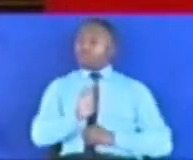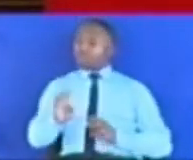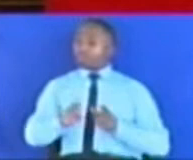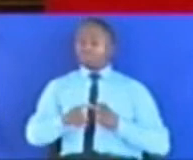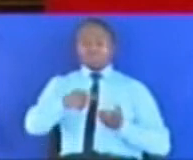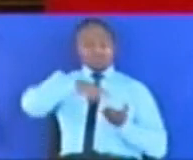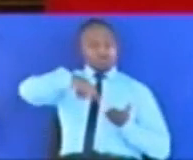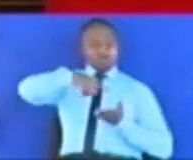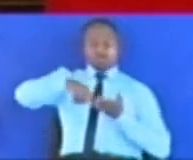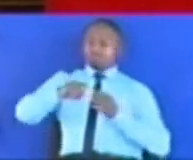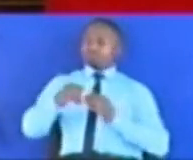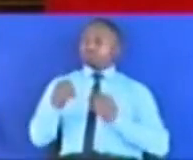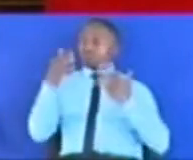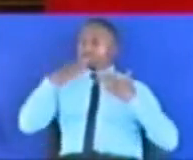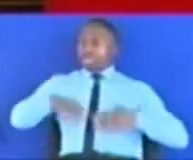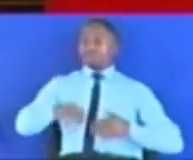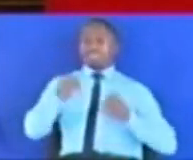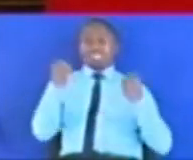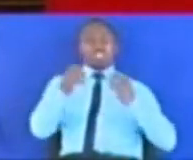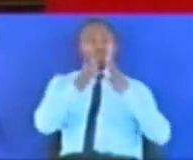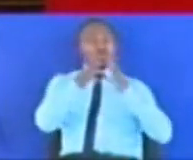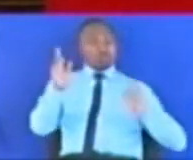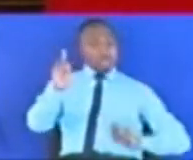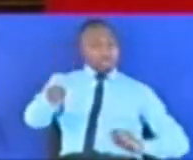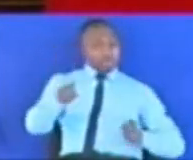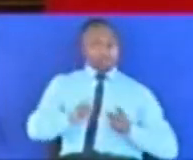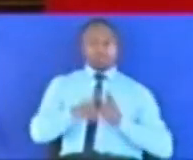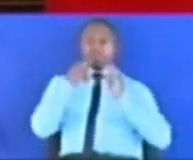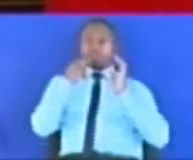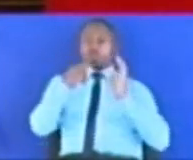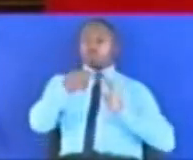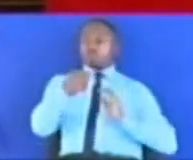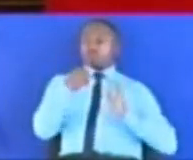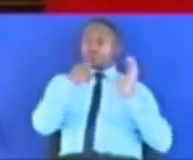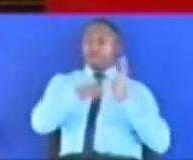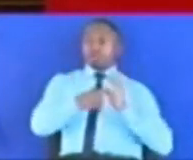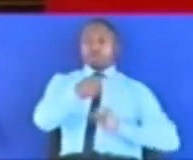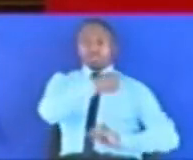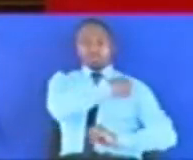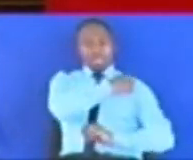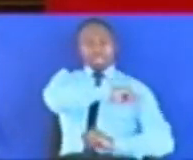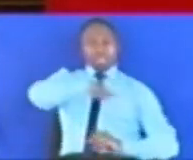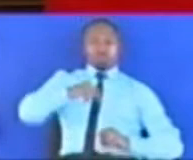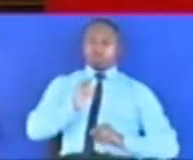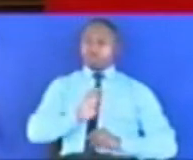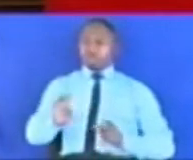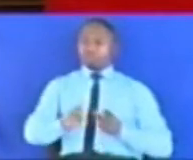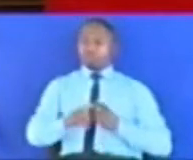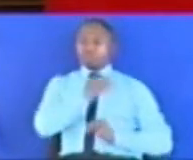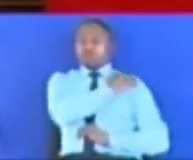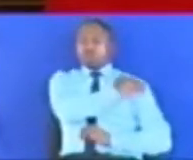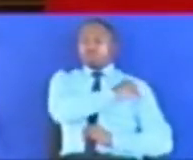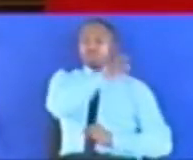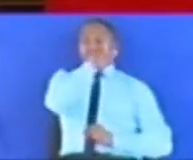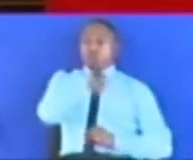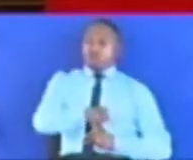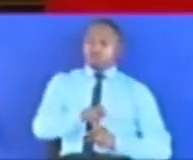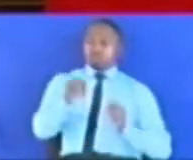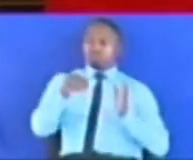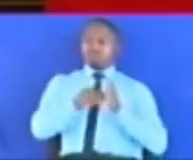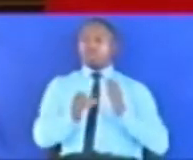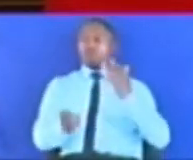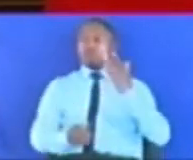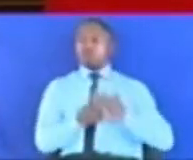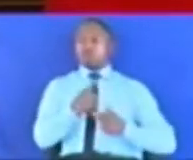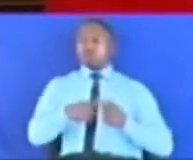na vituo vya afya. Na hospitali kwa mfano, hospitali yetu ya wilaya Mheshimiwa Naibu Spika, inahudumia watu mpaka